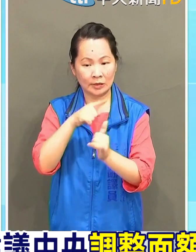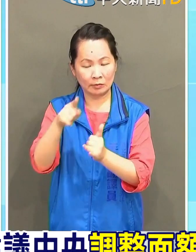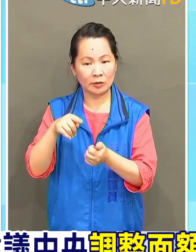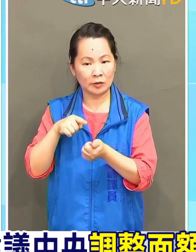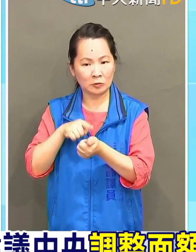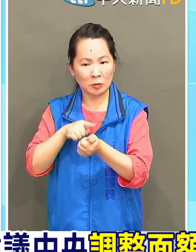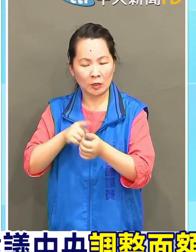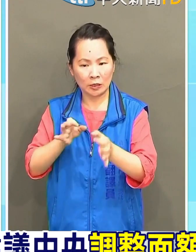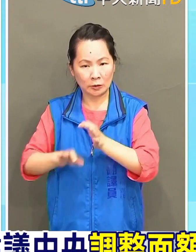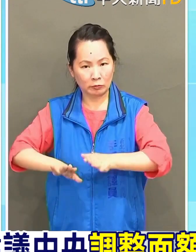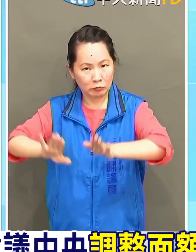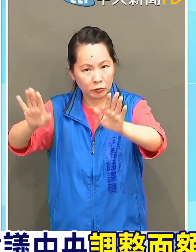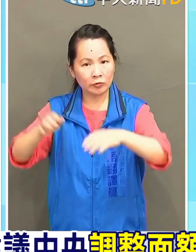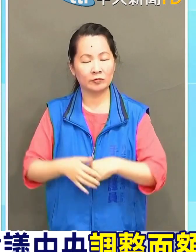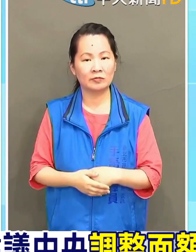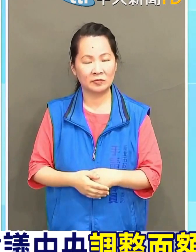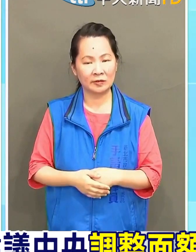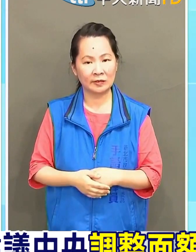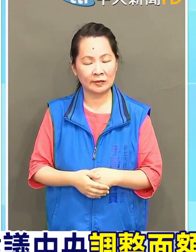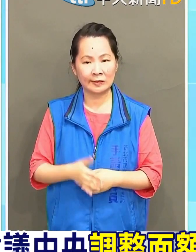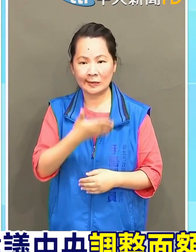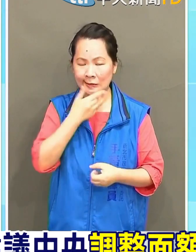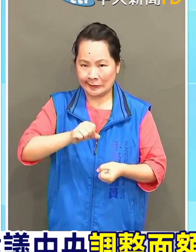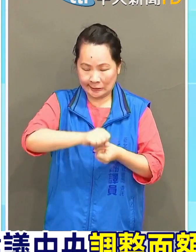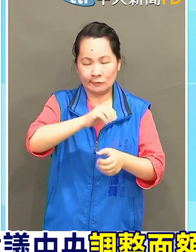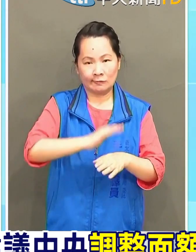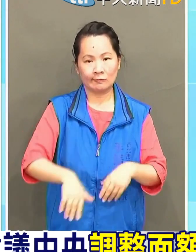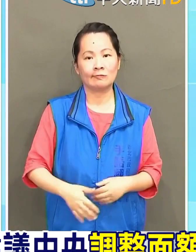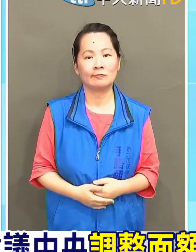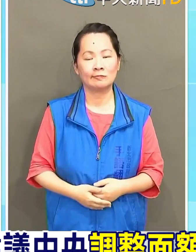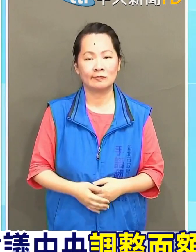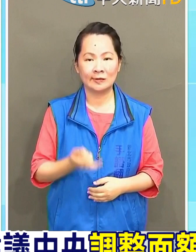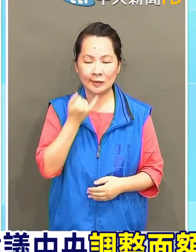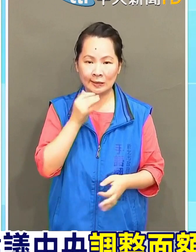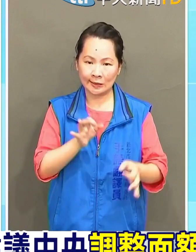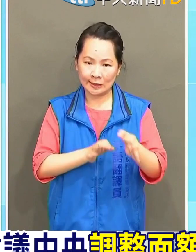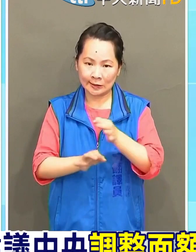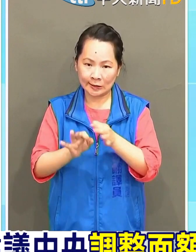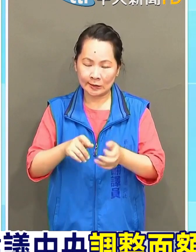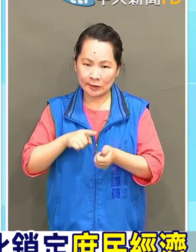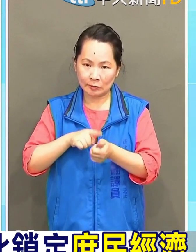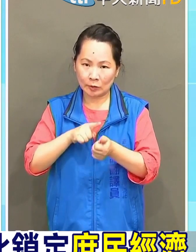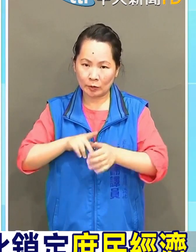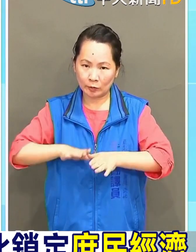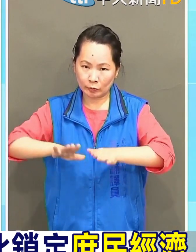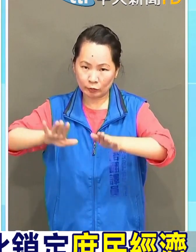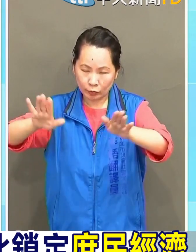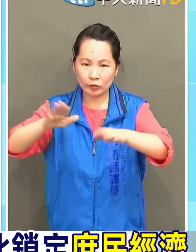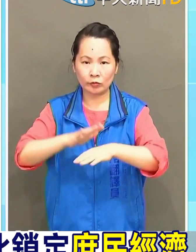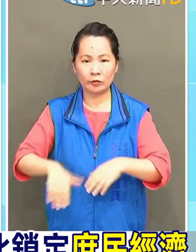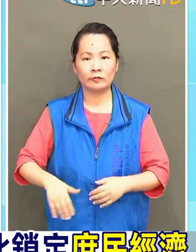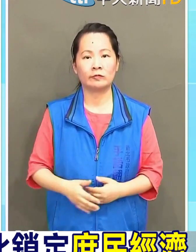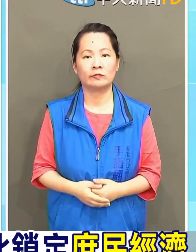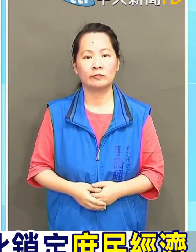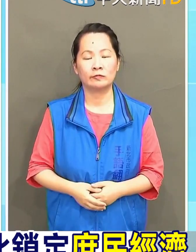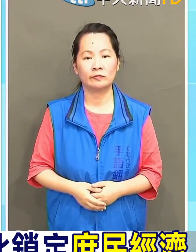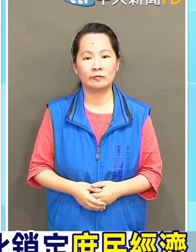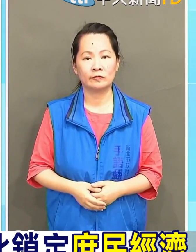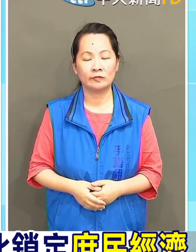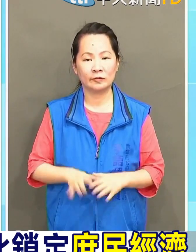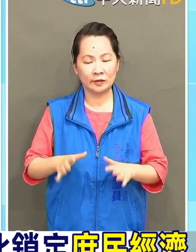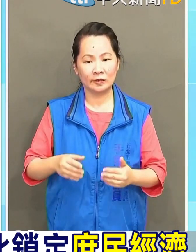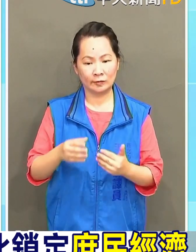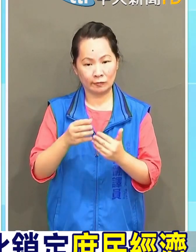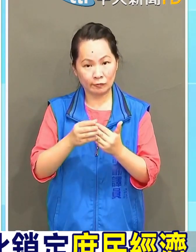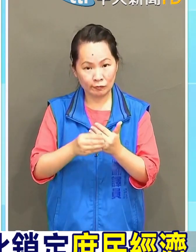能够加码带动更高的效益的方向来走。所以在面额的调整